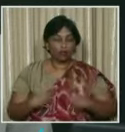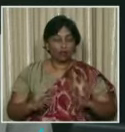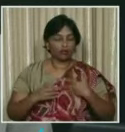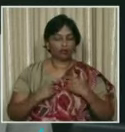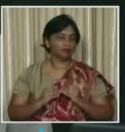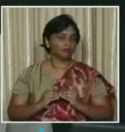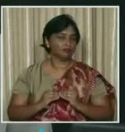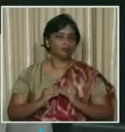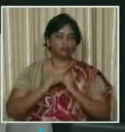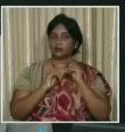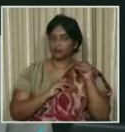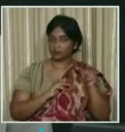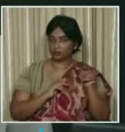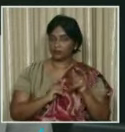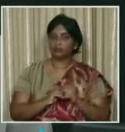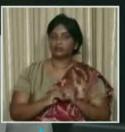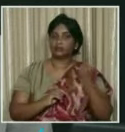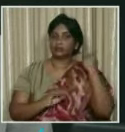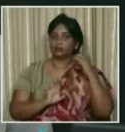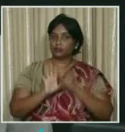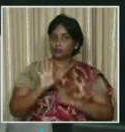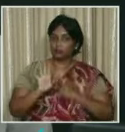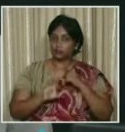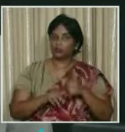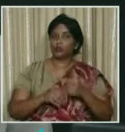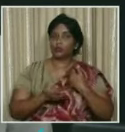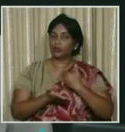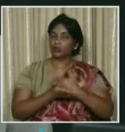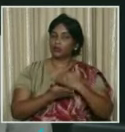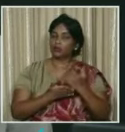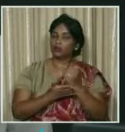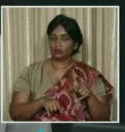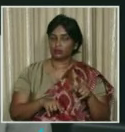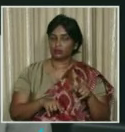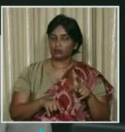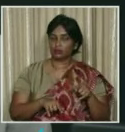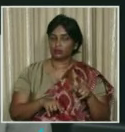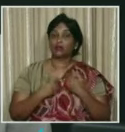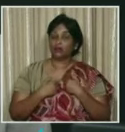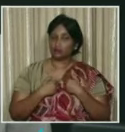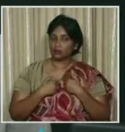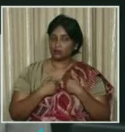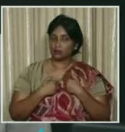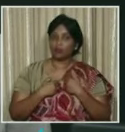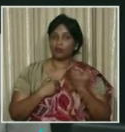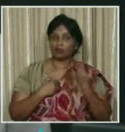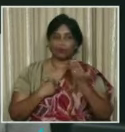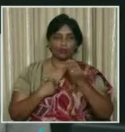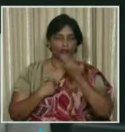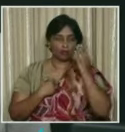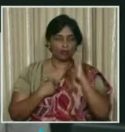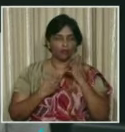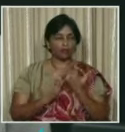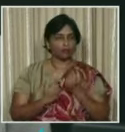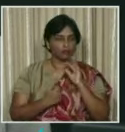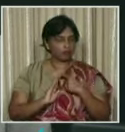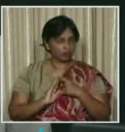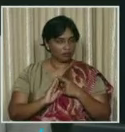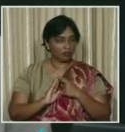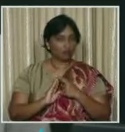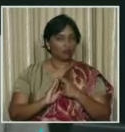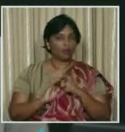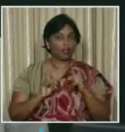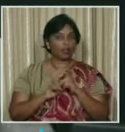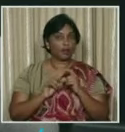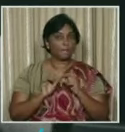ගැනීම සඳහා තබන අඩිතාල. යවුරුද්දේ මේ තියෙන බාධක සියල්ල තියෙද්දි අපිට පුළුවන්කම ලැබිලා තිබෙනවා ලංකාවට